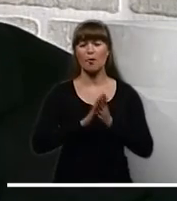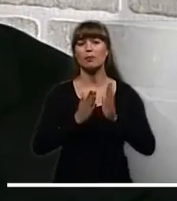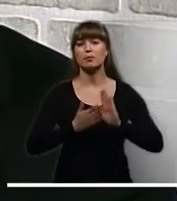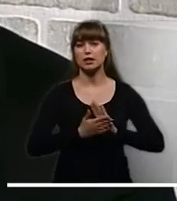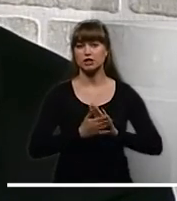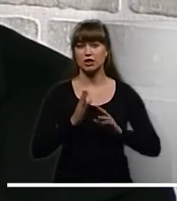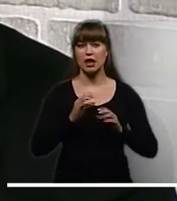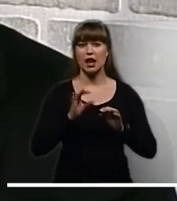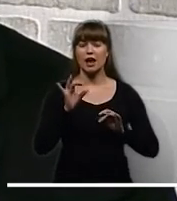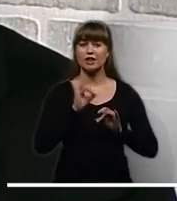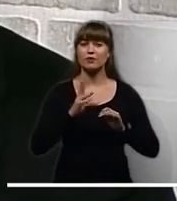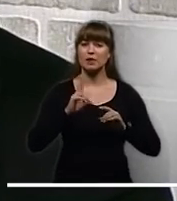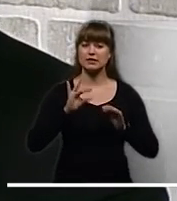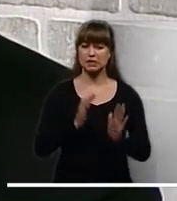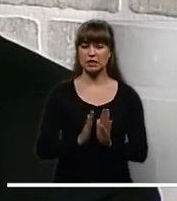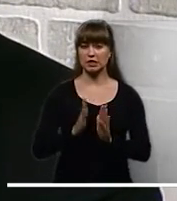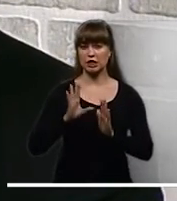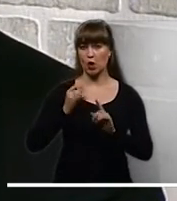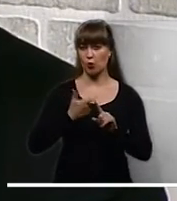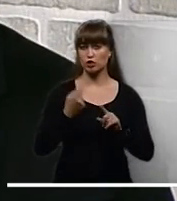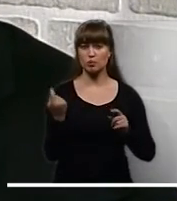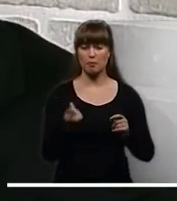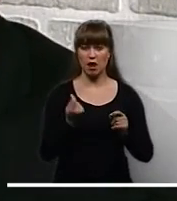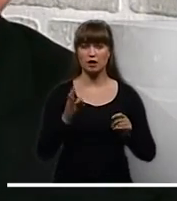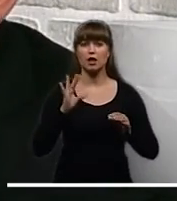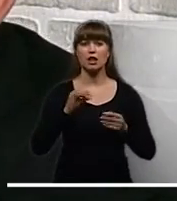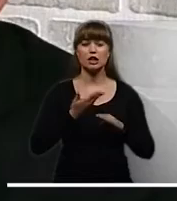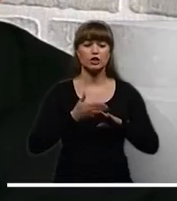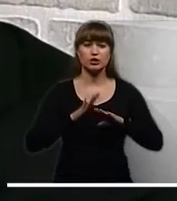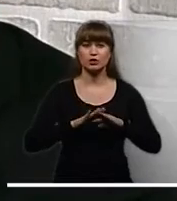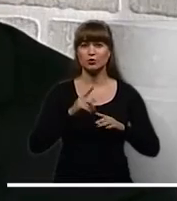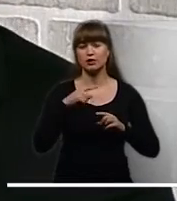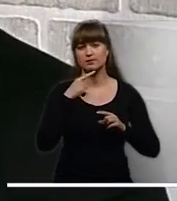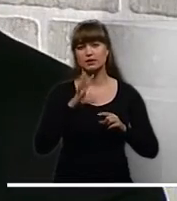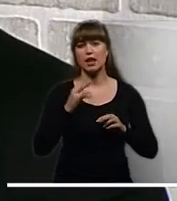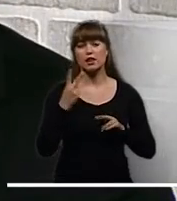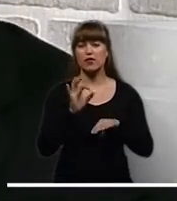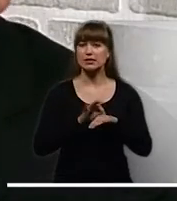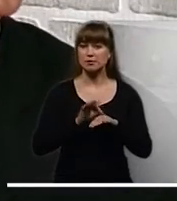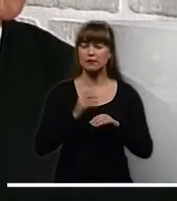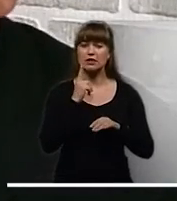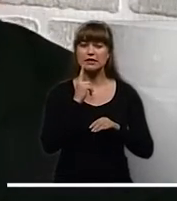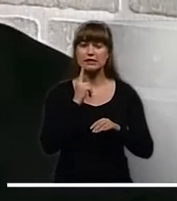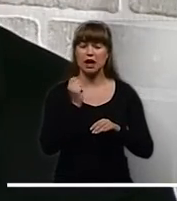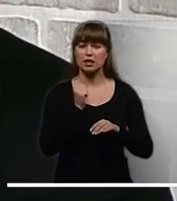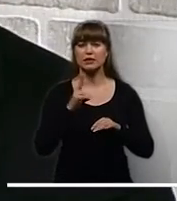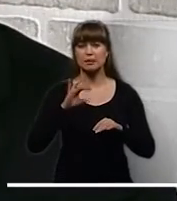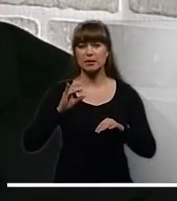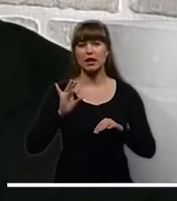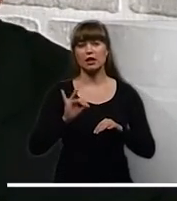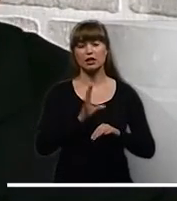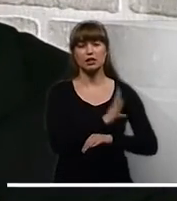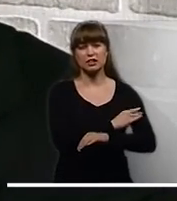положении, потому что информации конкретной очень мало, и трудно ориентироваться. Два заболевания – сахарный диабет и артериальная